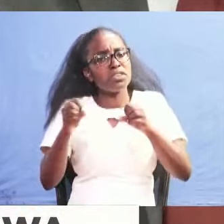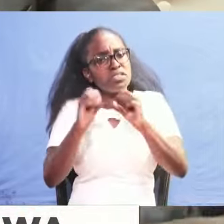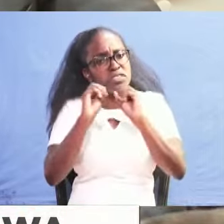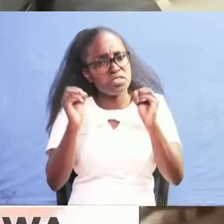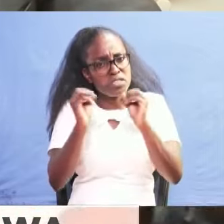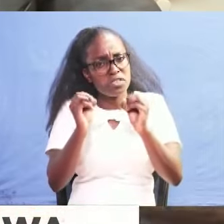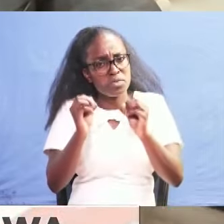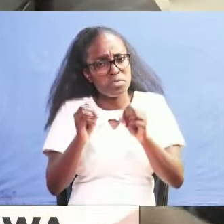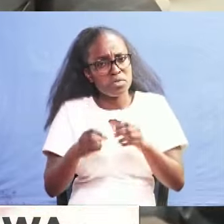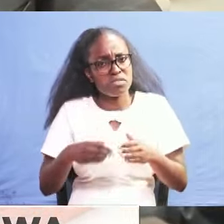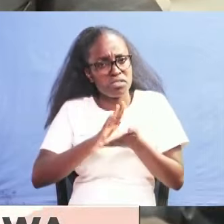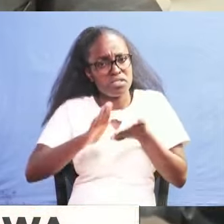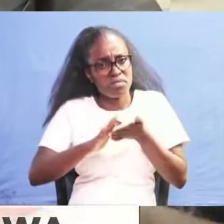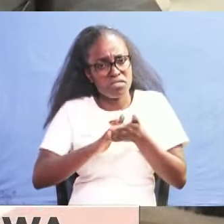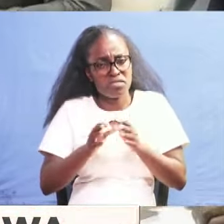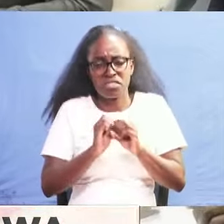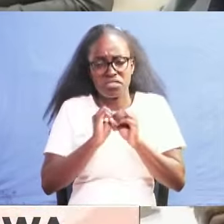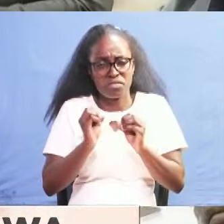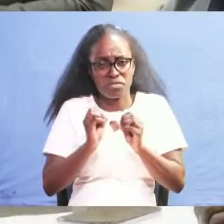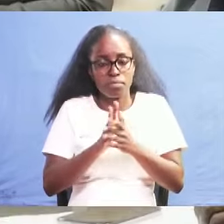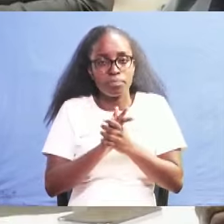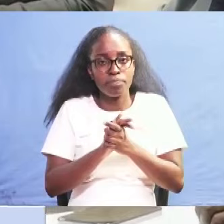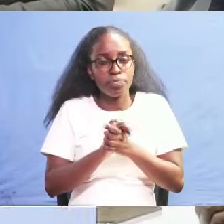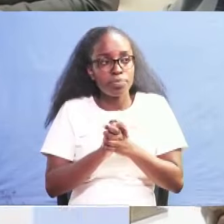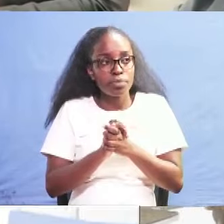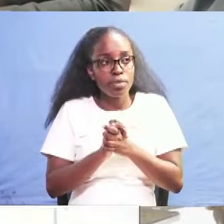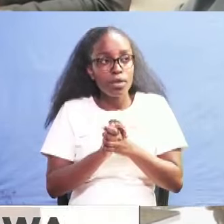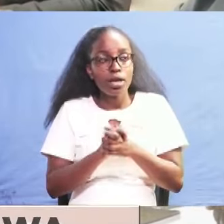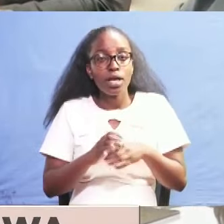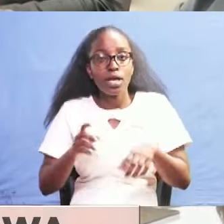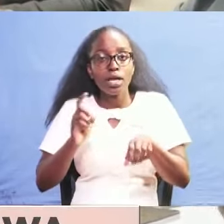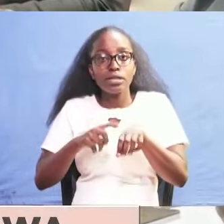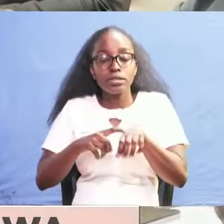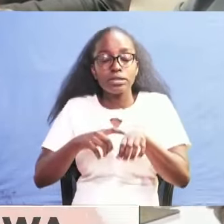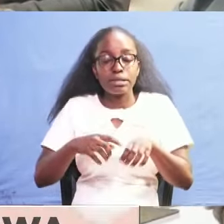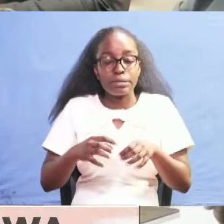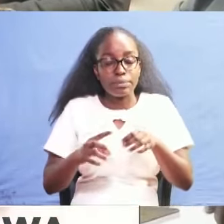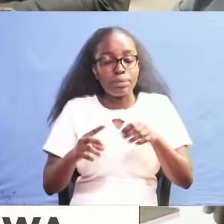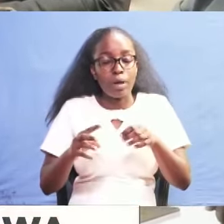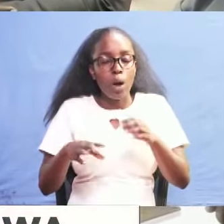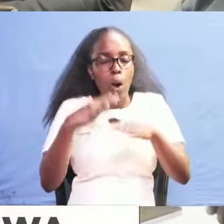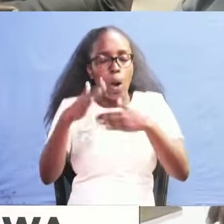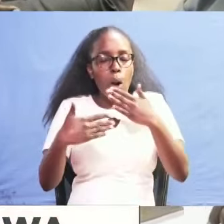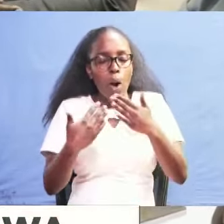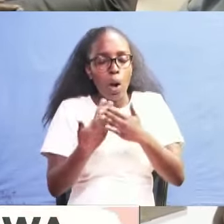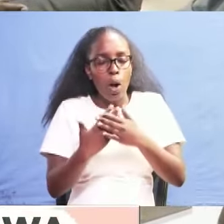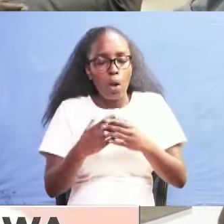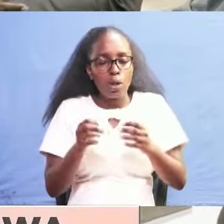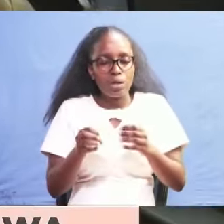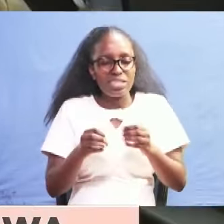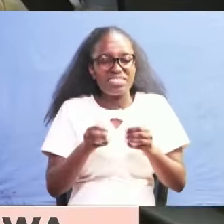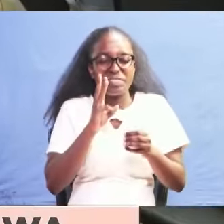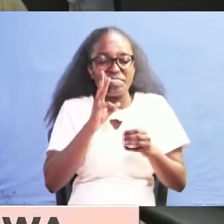haraka. Mbarire aliweka wazi kuwa maji ya mvua yameharibu miundombinu ya maji na kuwataka wanaolazimika kunywa maji